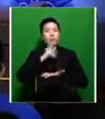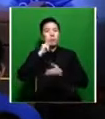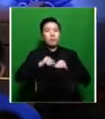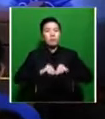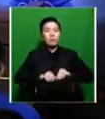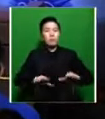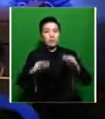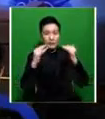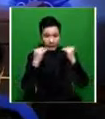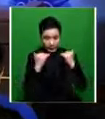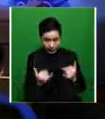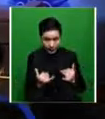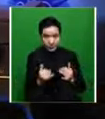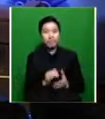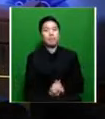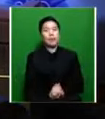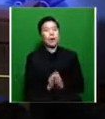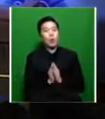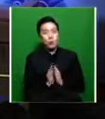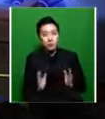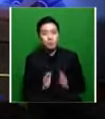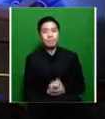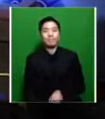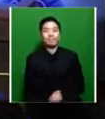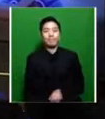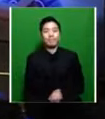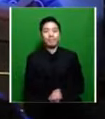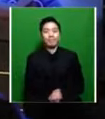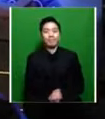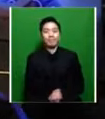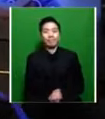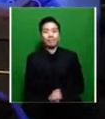ววันนี้ต่อหน้าพี่น้องประชาชนทุกคนครับขอบพระคุณครับ